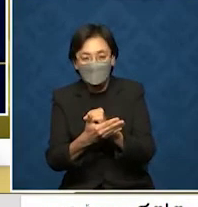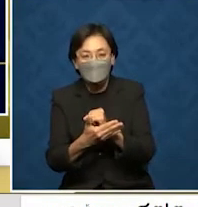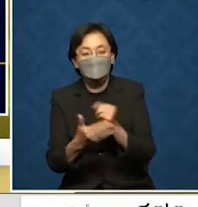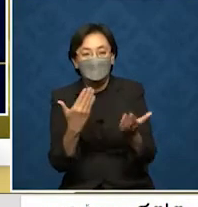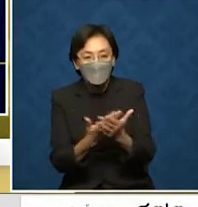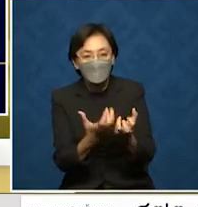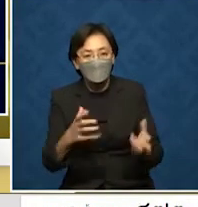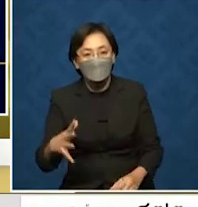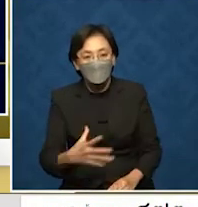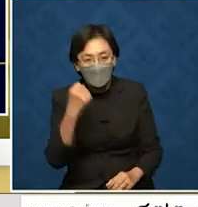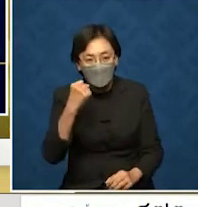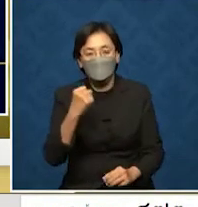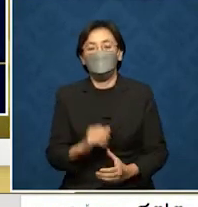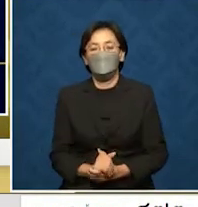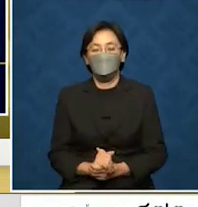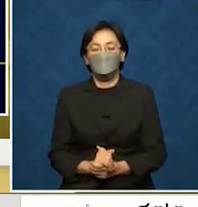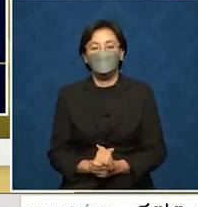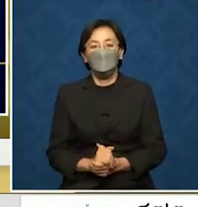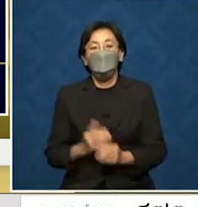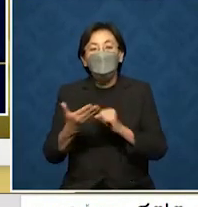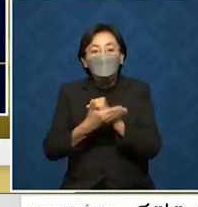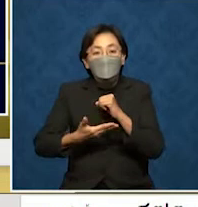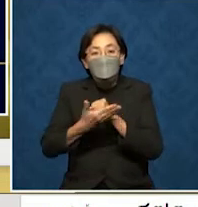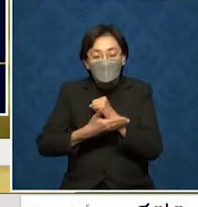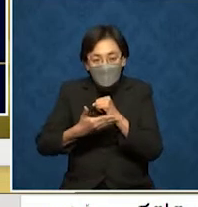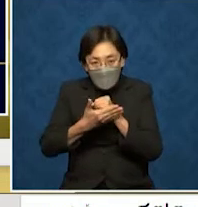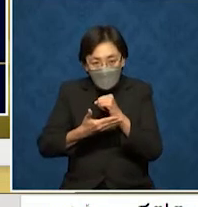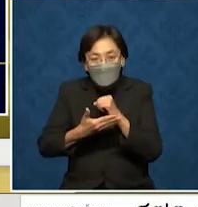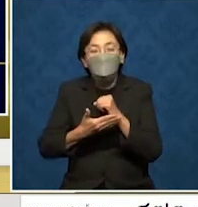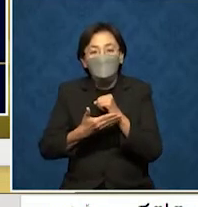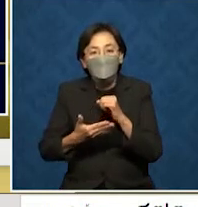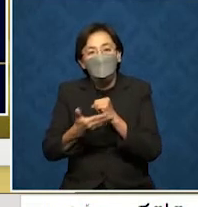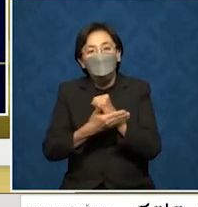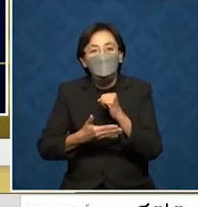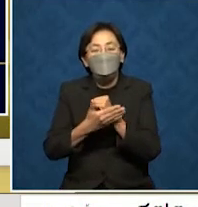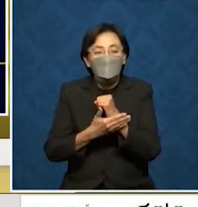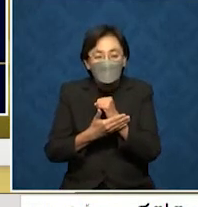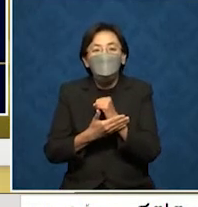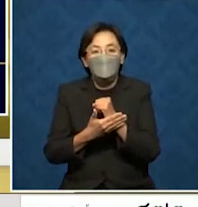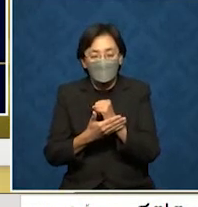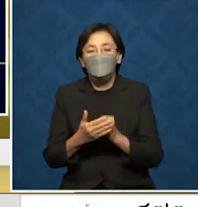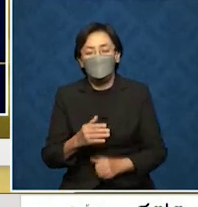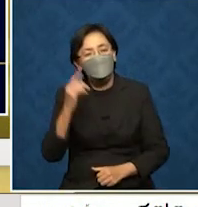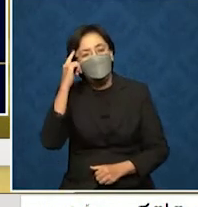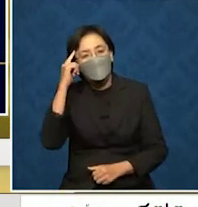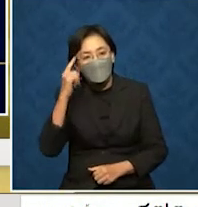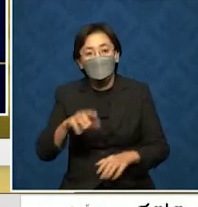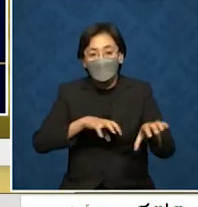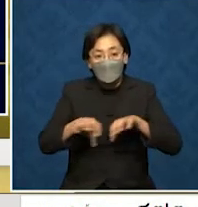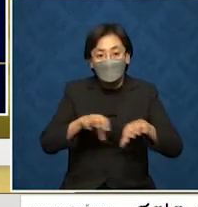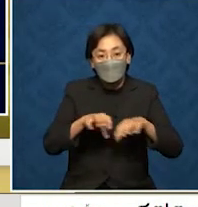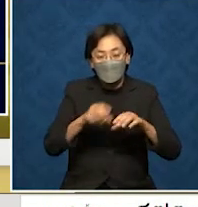ำเนินการในเรื่องของยาเสพติดนั้นชะงักงันและได้ประโยชน์กับพี่น้องประชาช